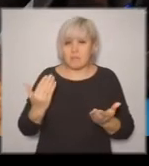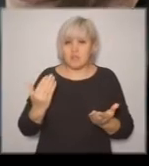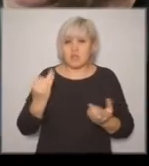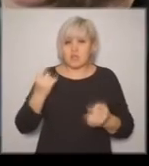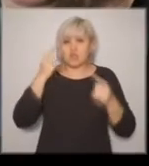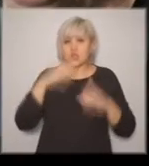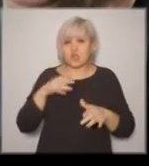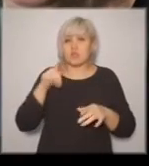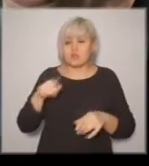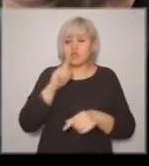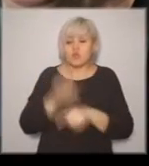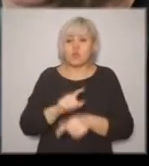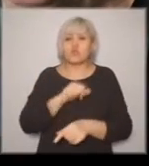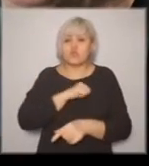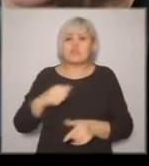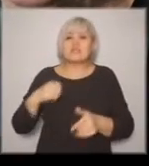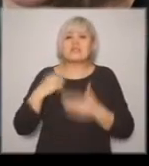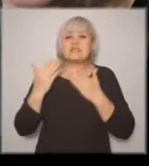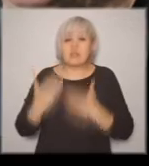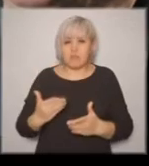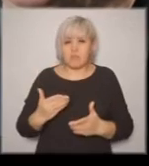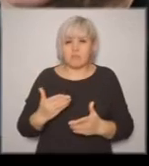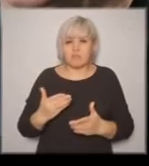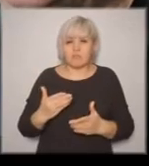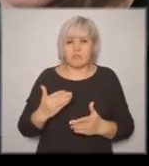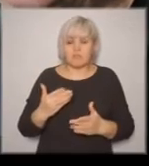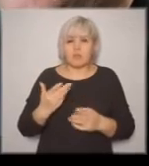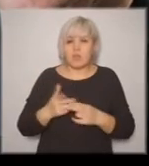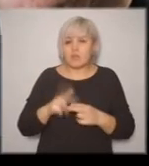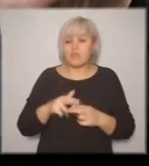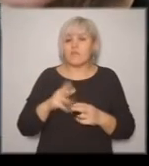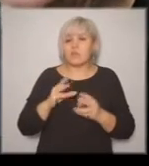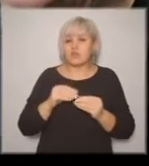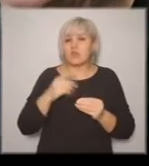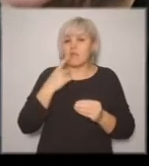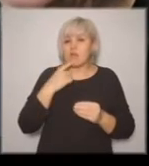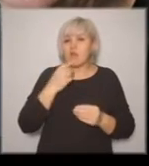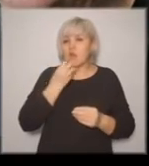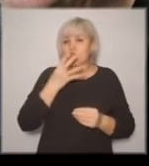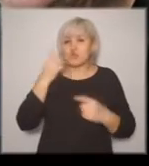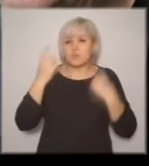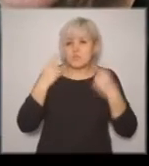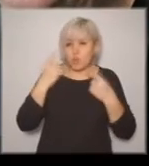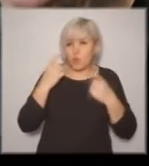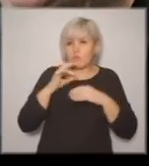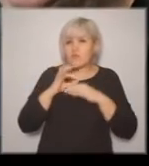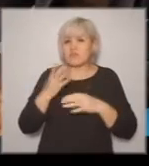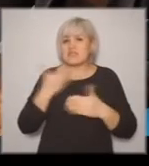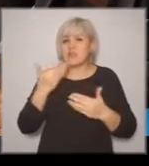самостоятельно. Довольно хорошие психологи проводили с нами психотренинги в институте РИАКОМ